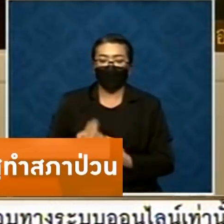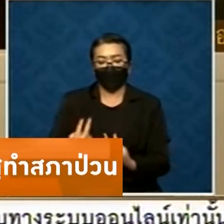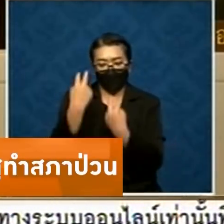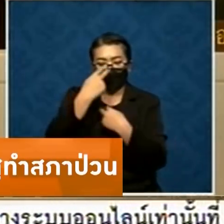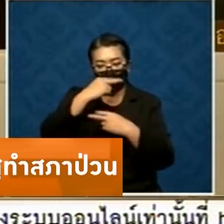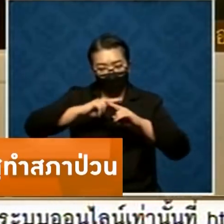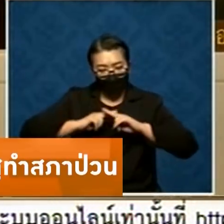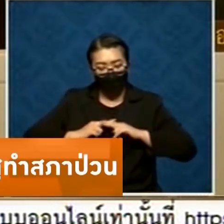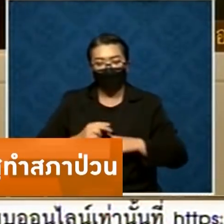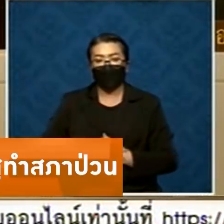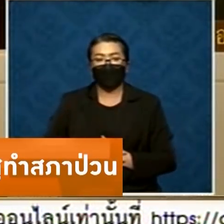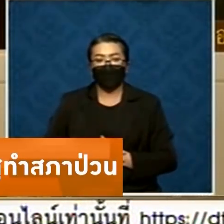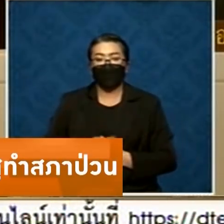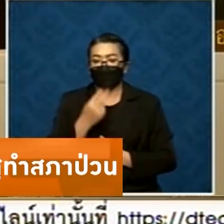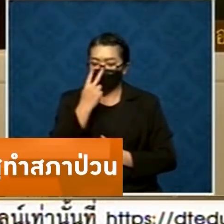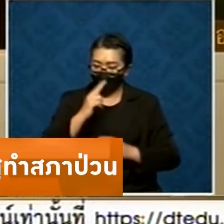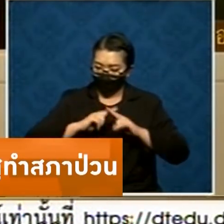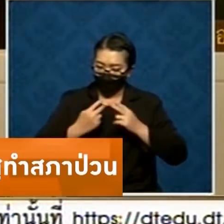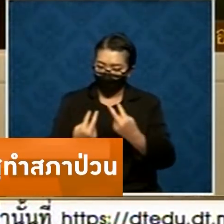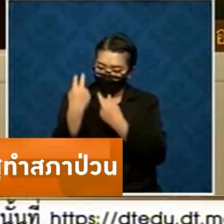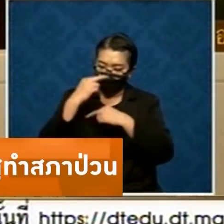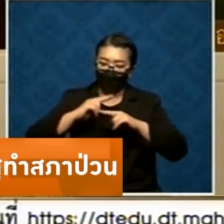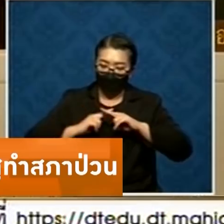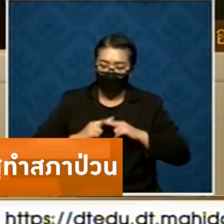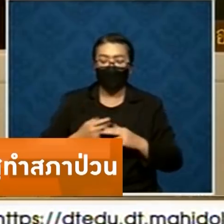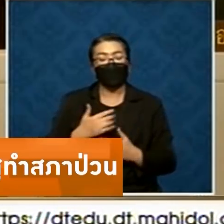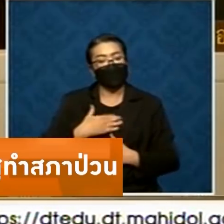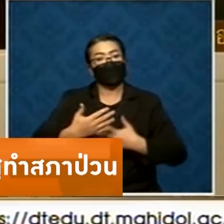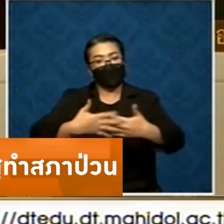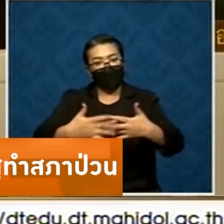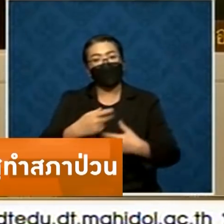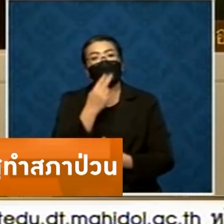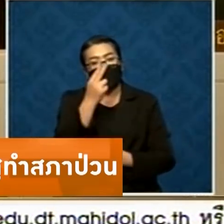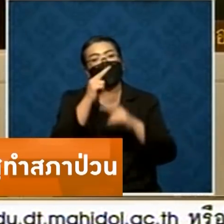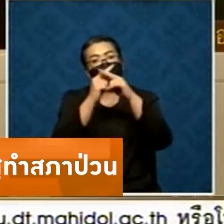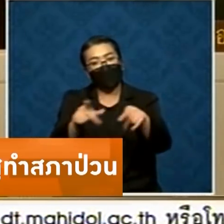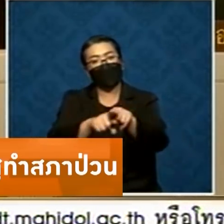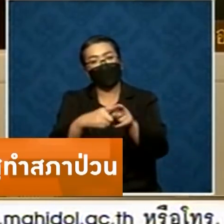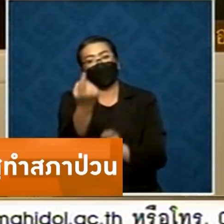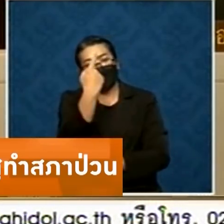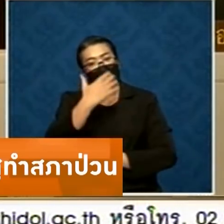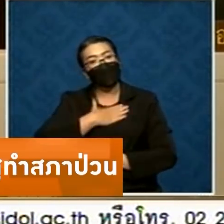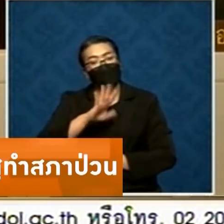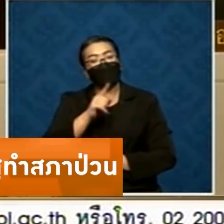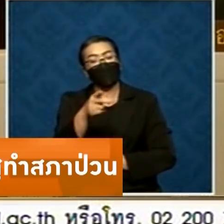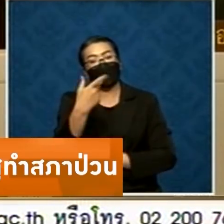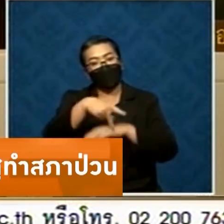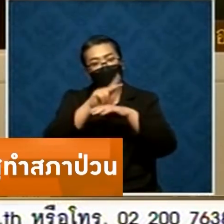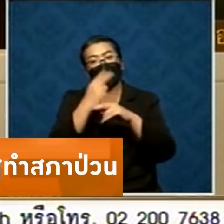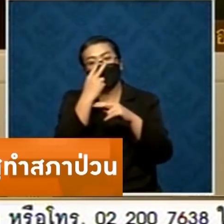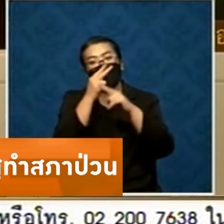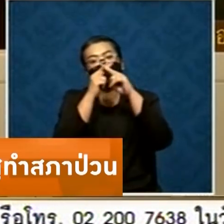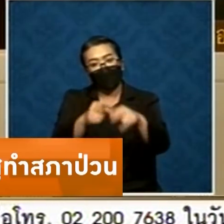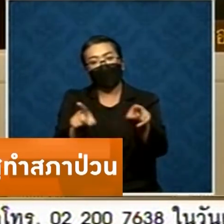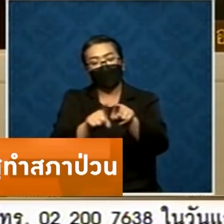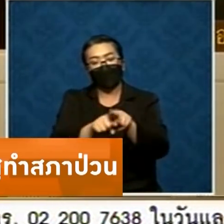ว่าในจุดนั้นจะมีคนกลุ่มที่ฉวยโอกาสทางการเมืองหรือเปล่าว่าสะพานร่วมแบบนี้นะครับสะท้อนว่าสส.ในสภาไม่มี